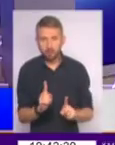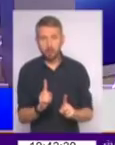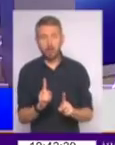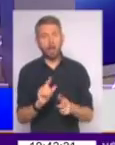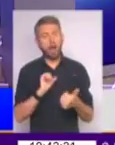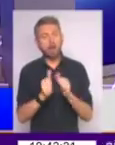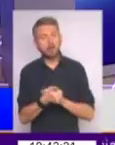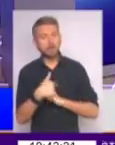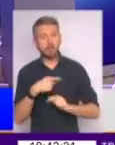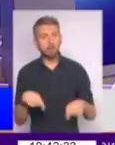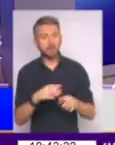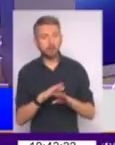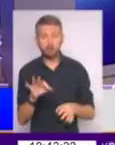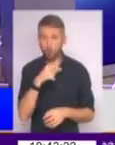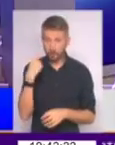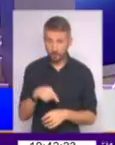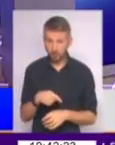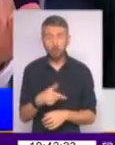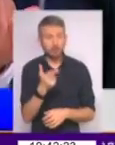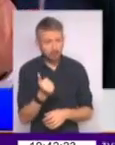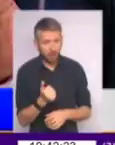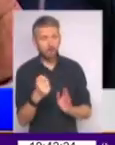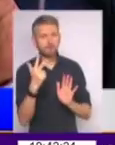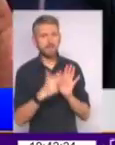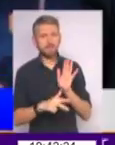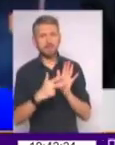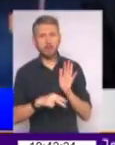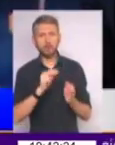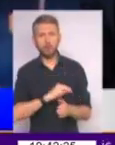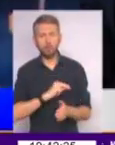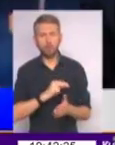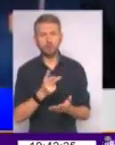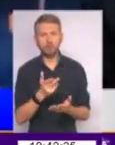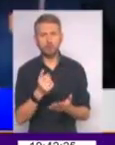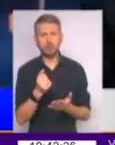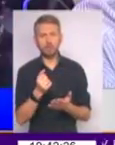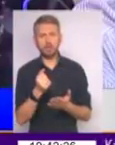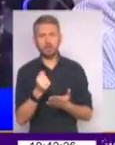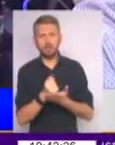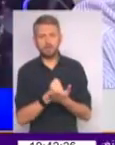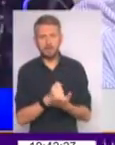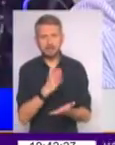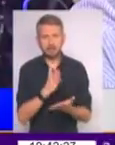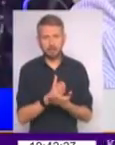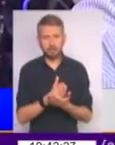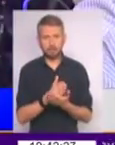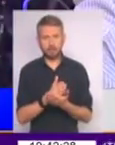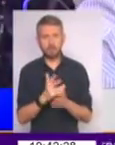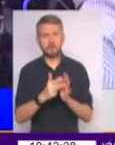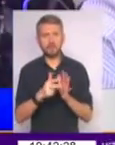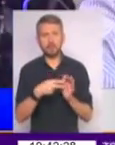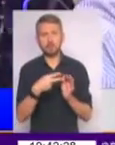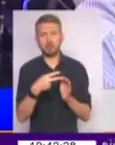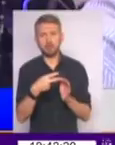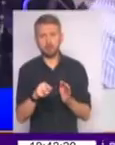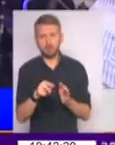альтернативи ми не створили. Ви про Росію зараз? Так, 80 робочих віз є, це є в Ізраїль, але це не 1,5 мільйона,